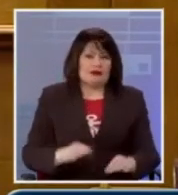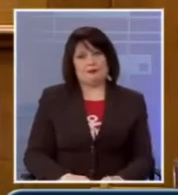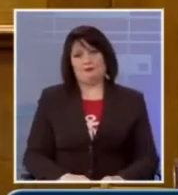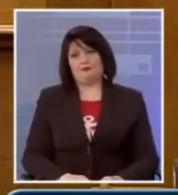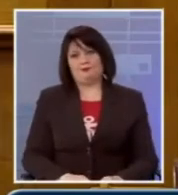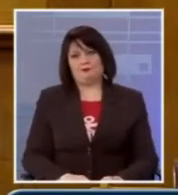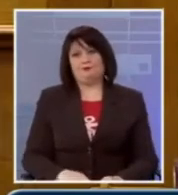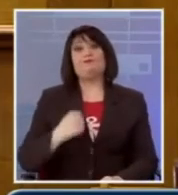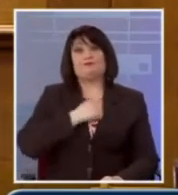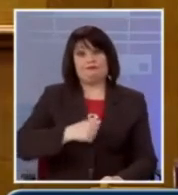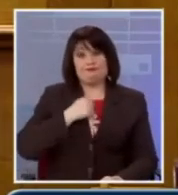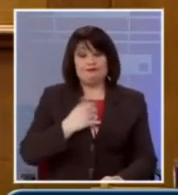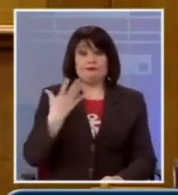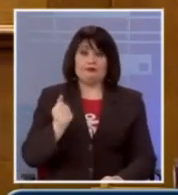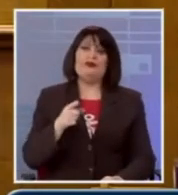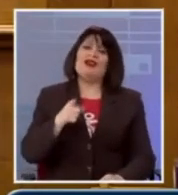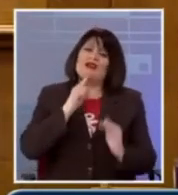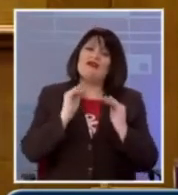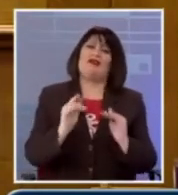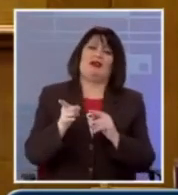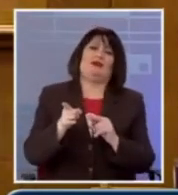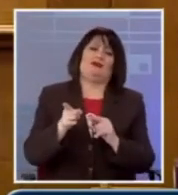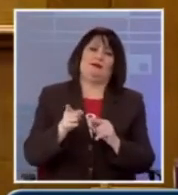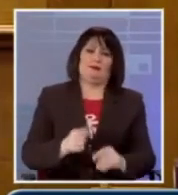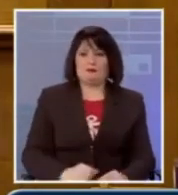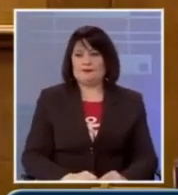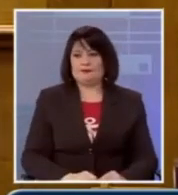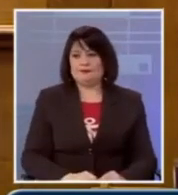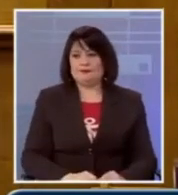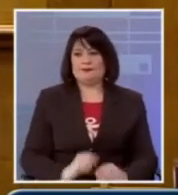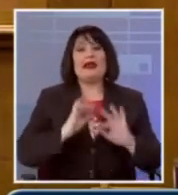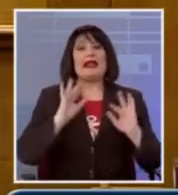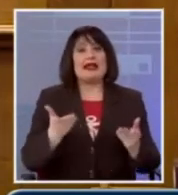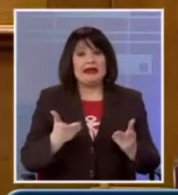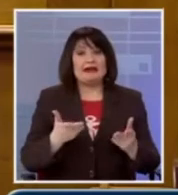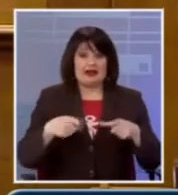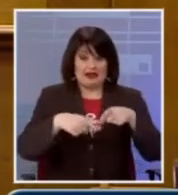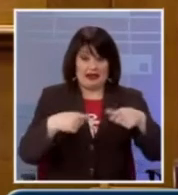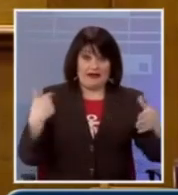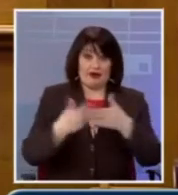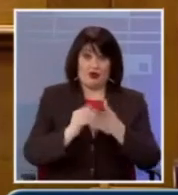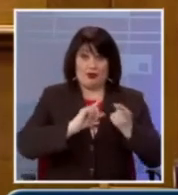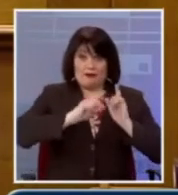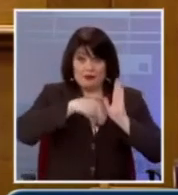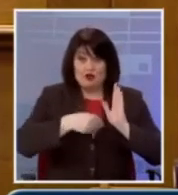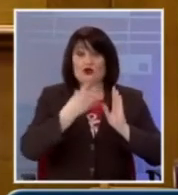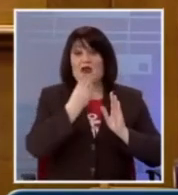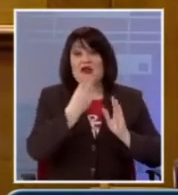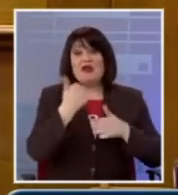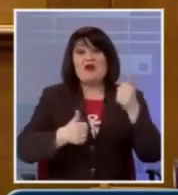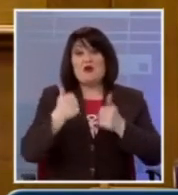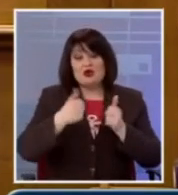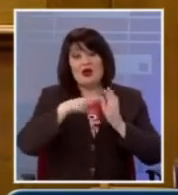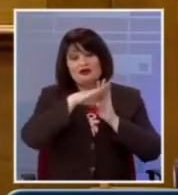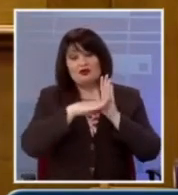δυστυχώς αυτή η σταθερά για σας. Είτε η δανειακή σύμβαση τελείωνε το Δεκέμβρη, είτε το Φλεβάρι, είτε τον Ιούνιο, τα